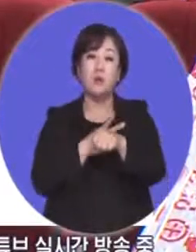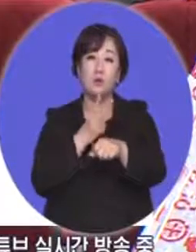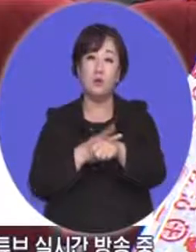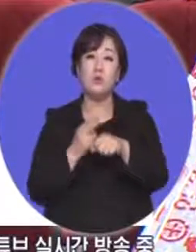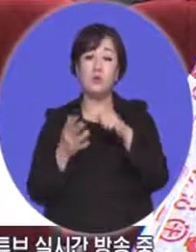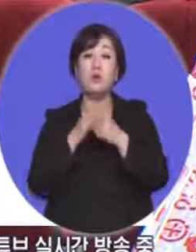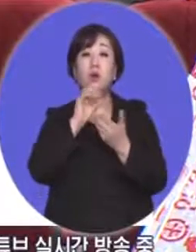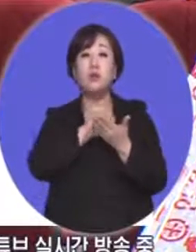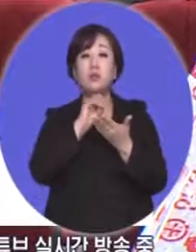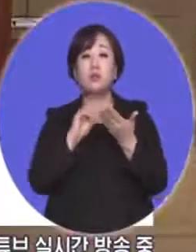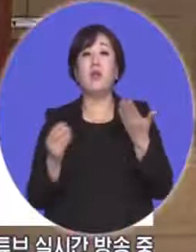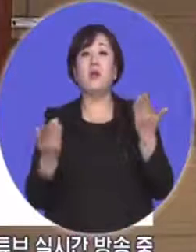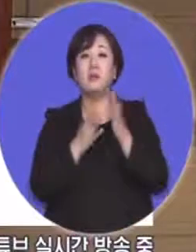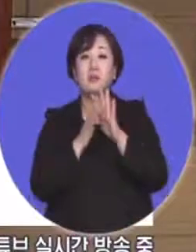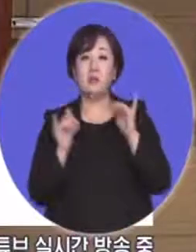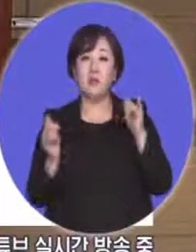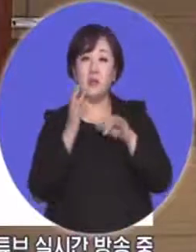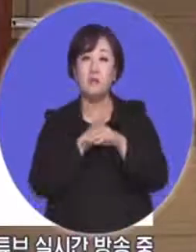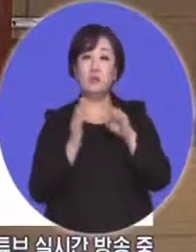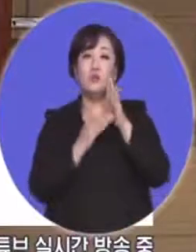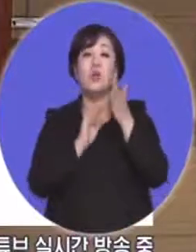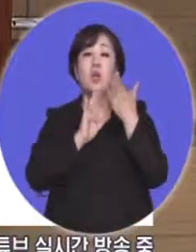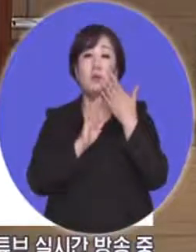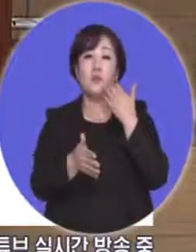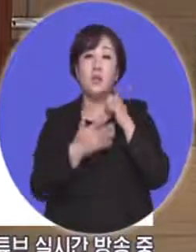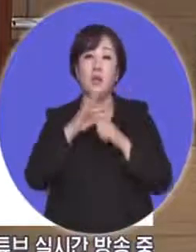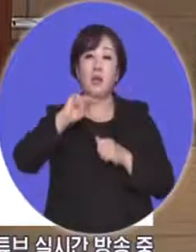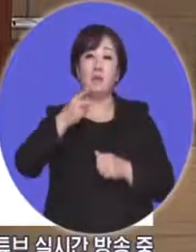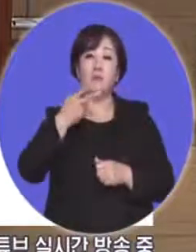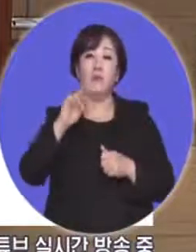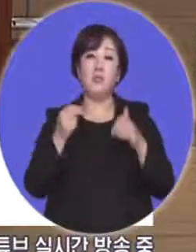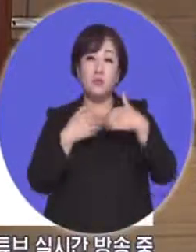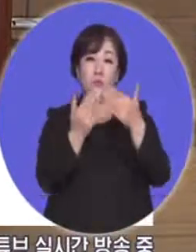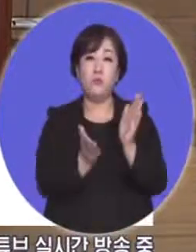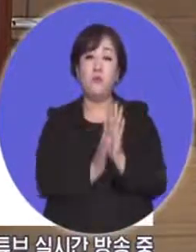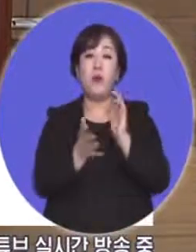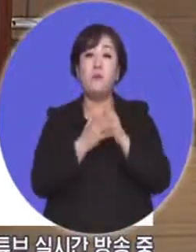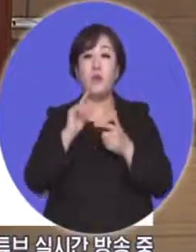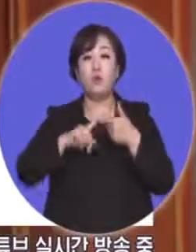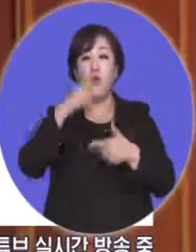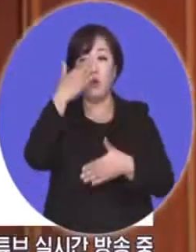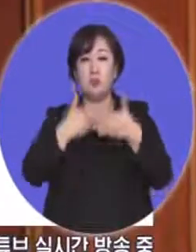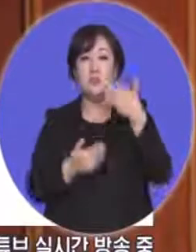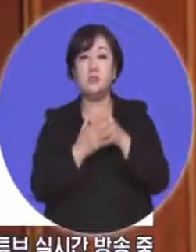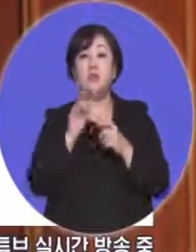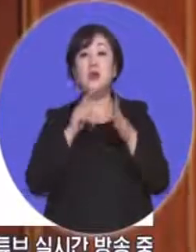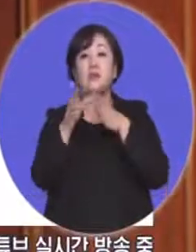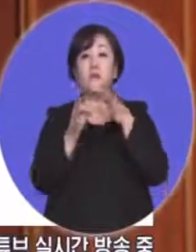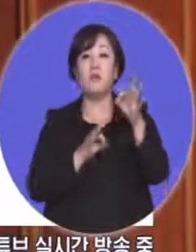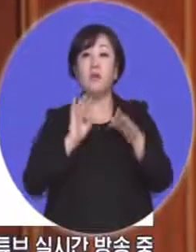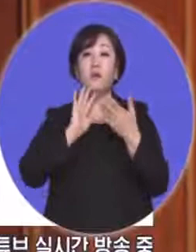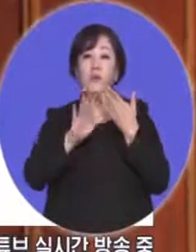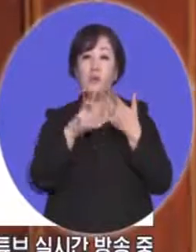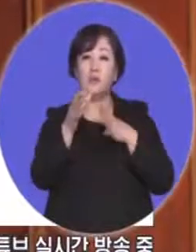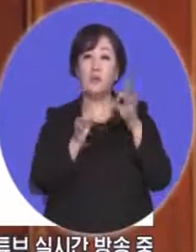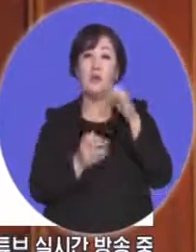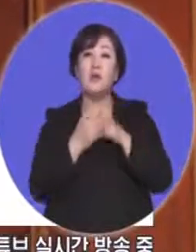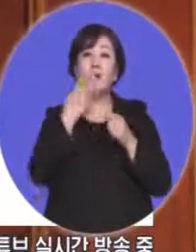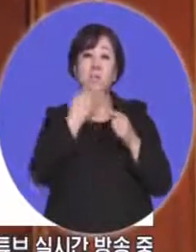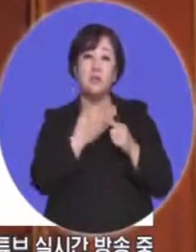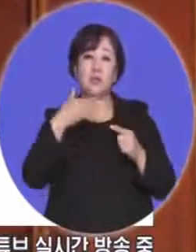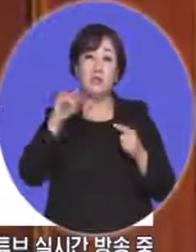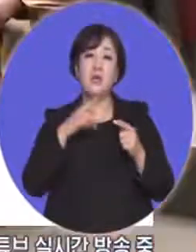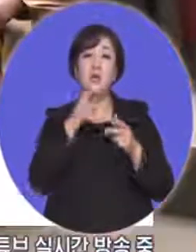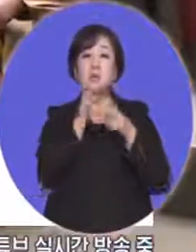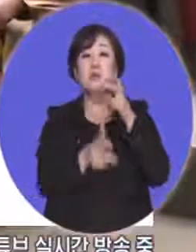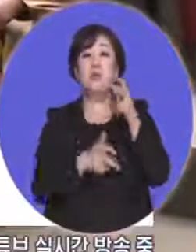마을의 관광지화와 미래 산업의 대명사 스마트팜, 가상현실 쇼핑몰과 미래 상가 등 4차 산업혁명